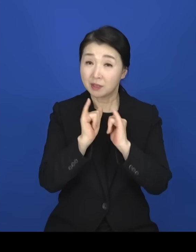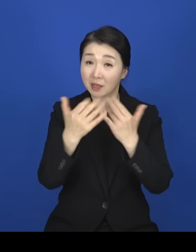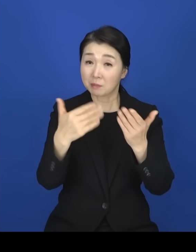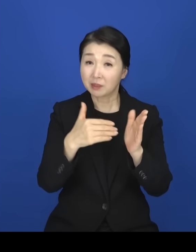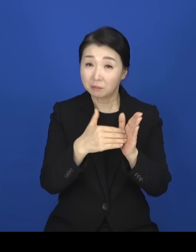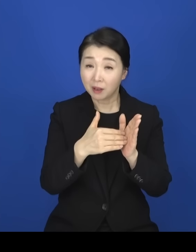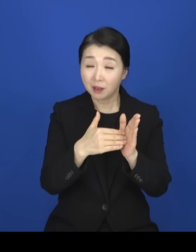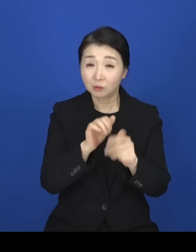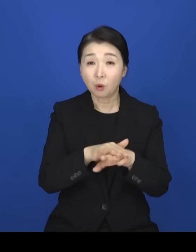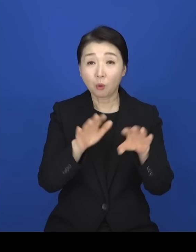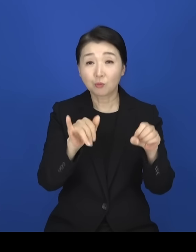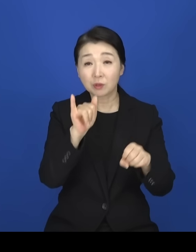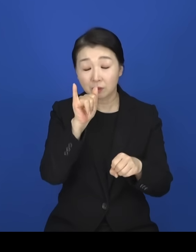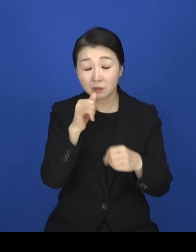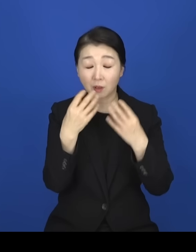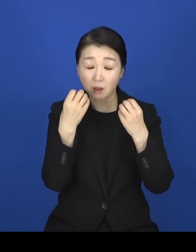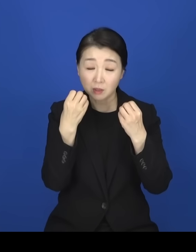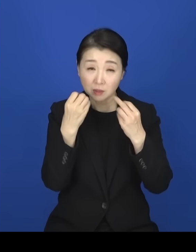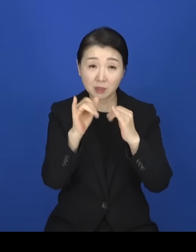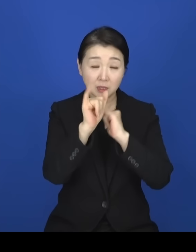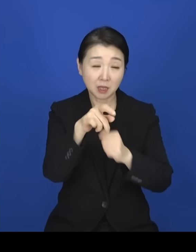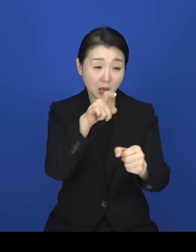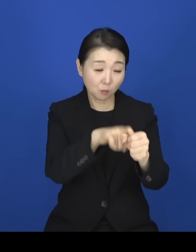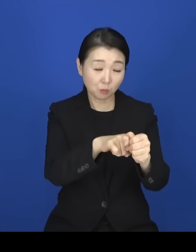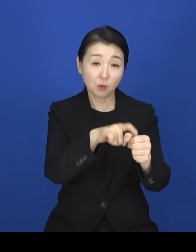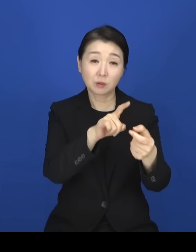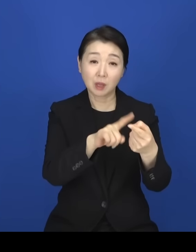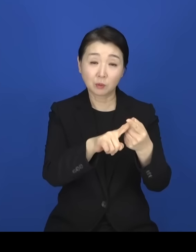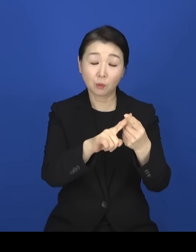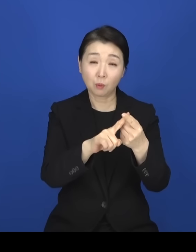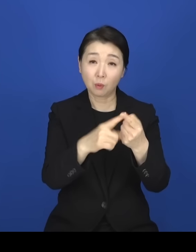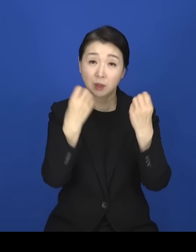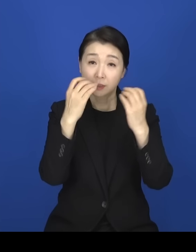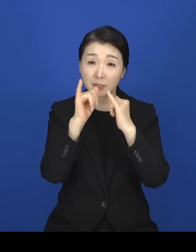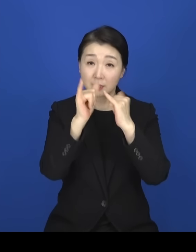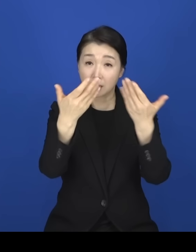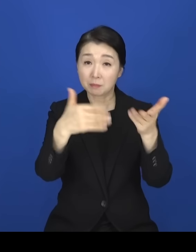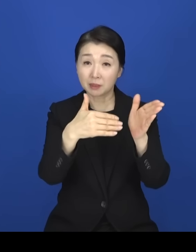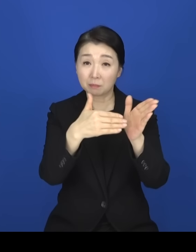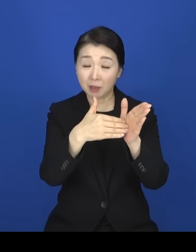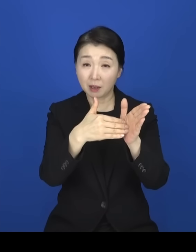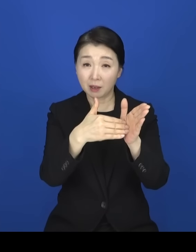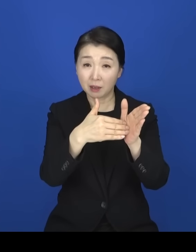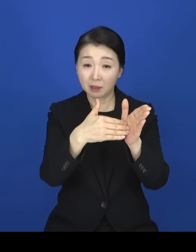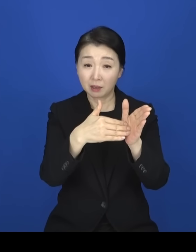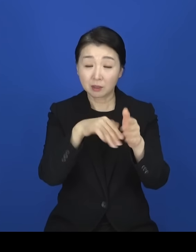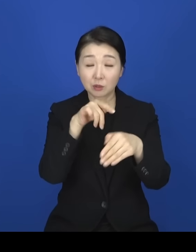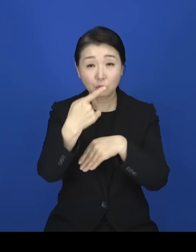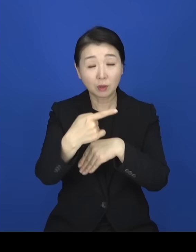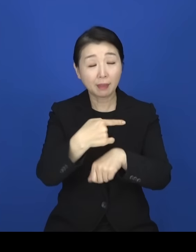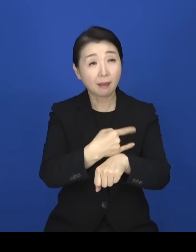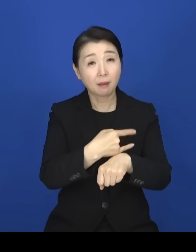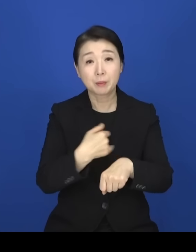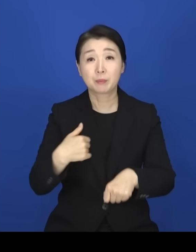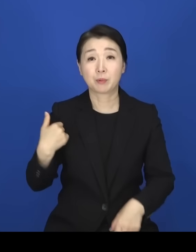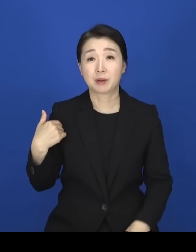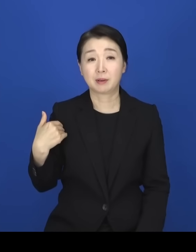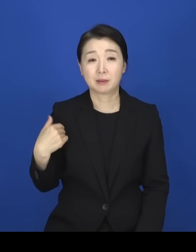그런 허무함은 있었죠. 신인상을 목표로 했고 신인상이 됐고 그 뒤에는 뭐 이렇게 딱히 제가 뭘 해야 될지